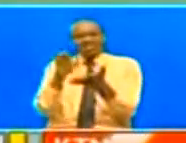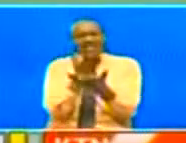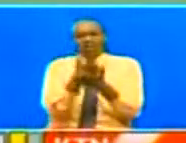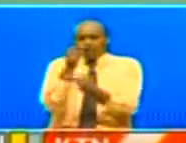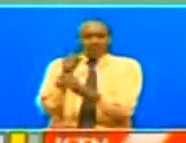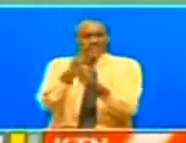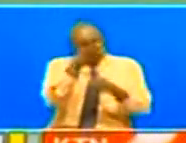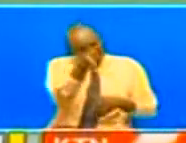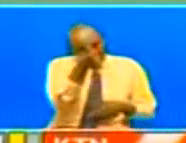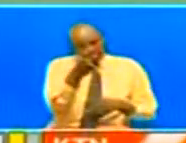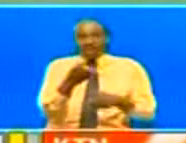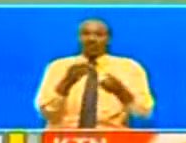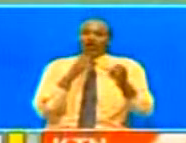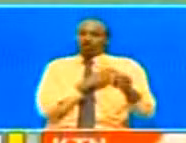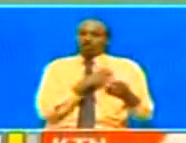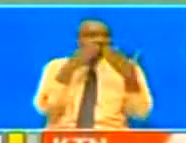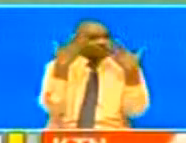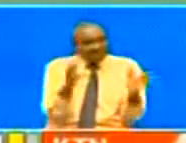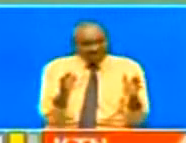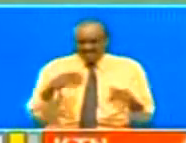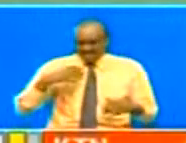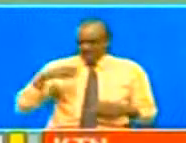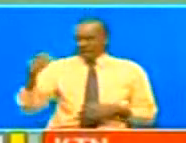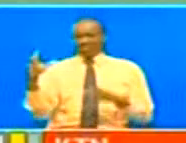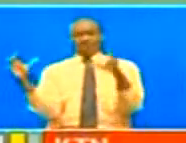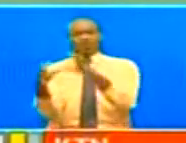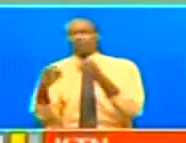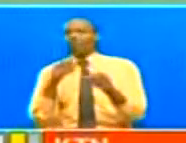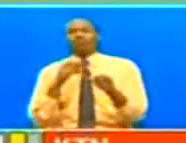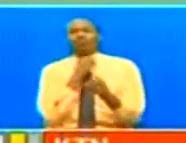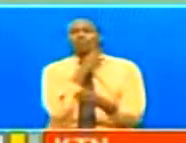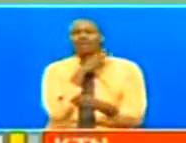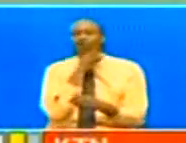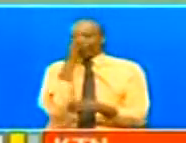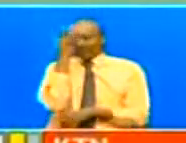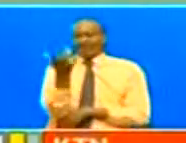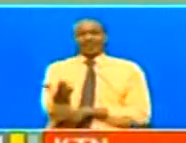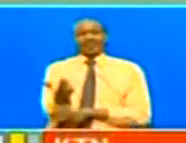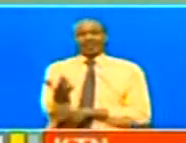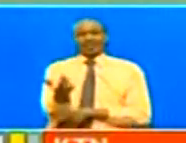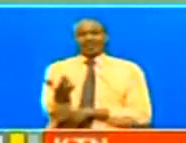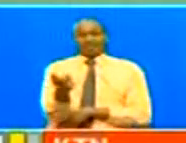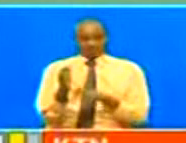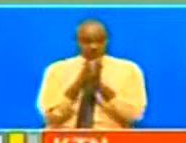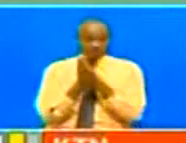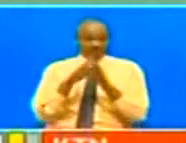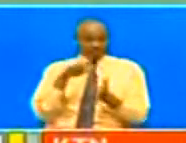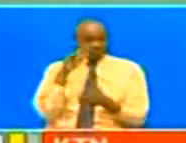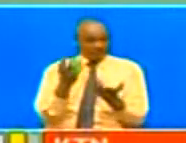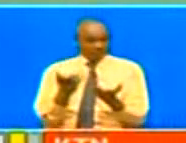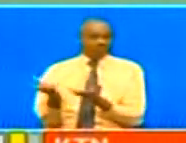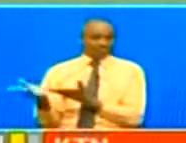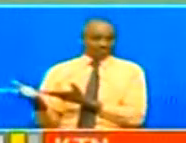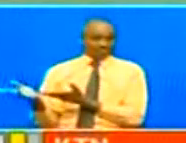vilivyo, kwa hivyo haelewi malalamiko ya vyama vya kuwatetea walimu nchini. Nicholas Wambua na taarifa